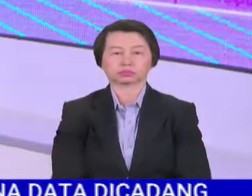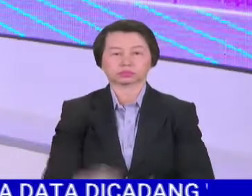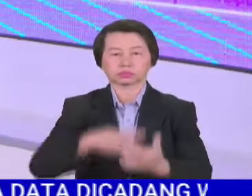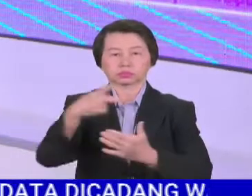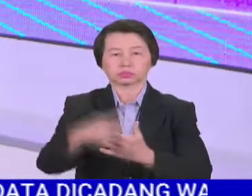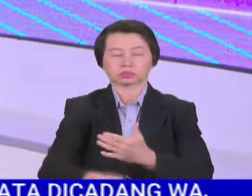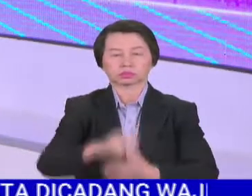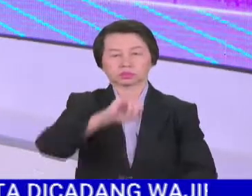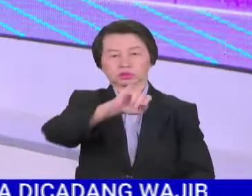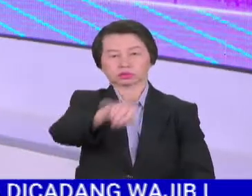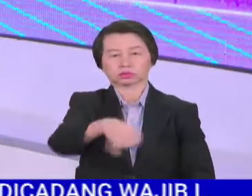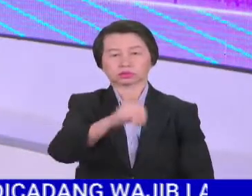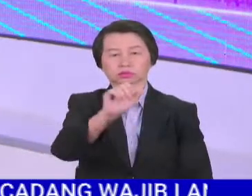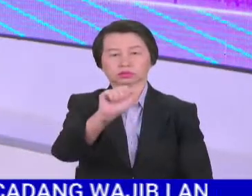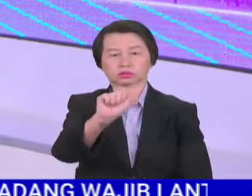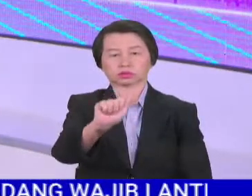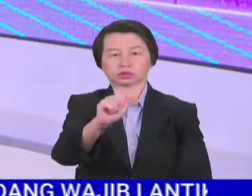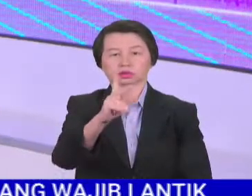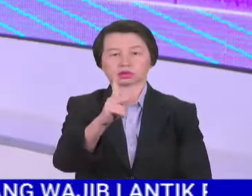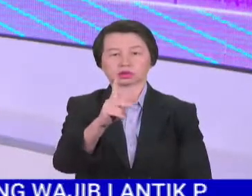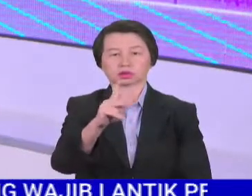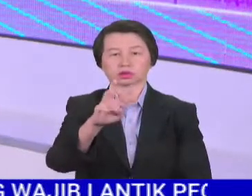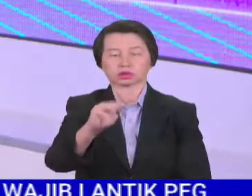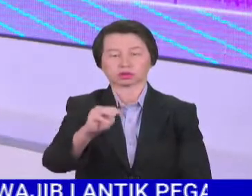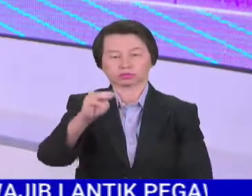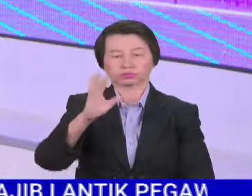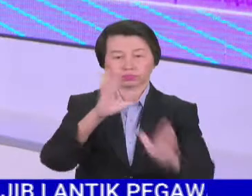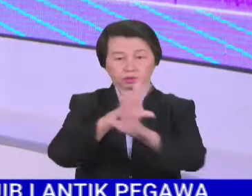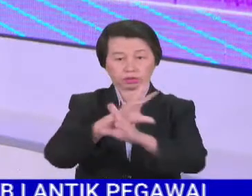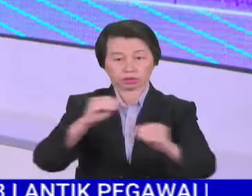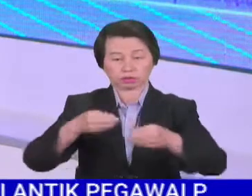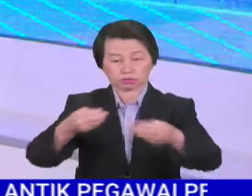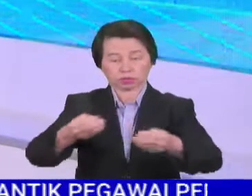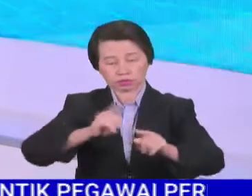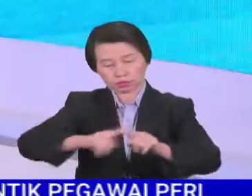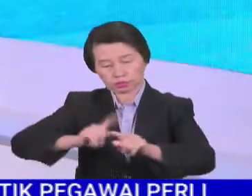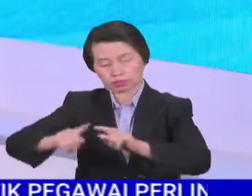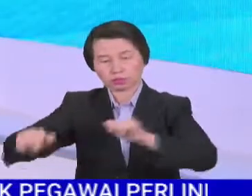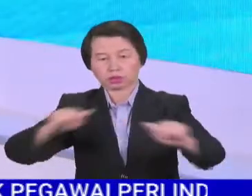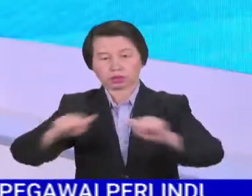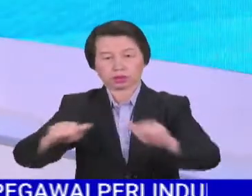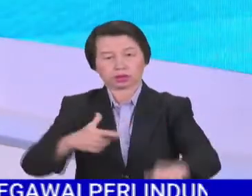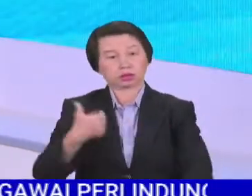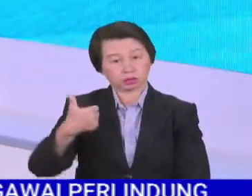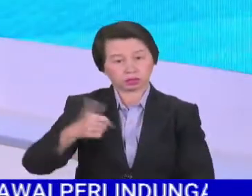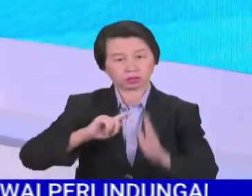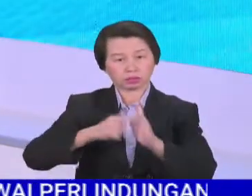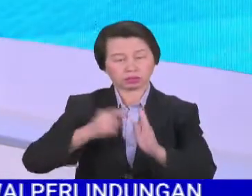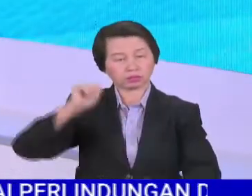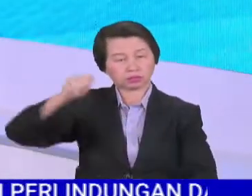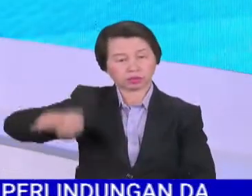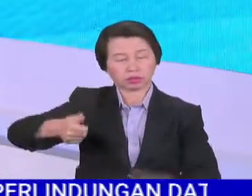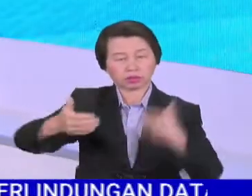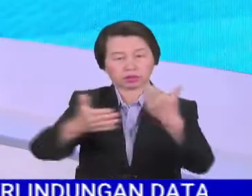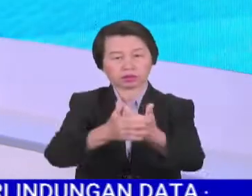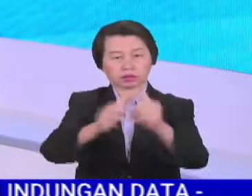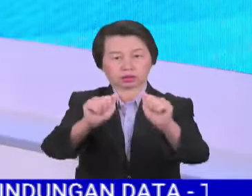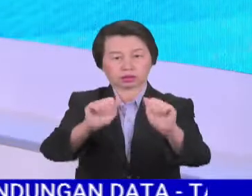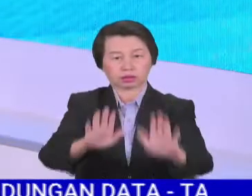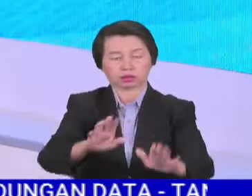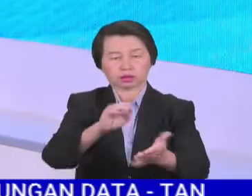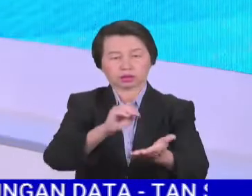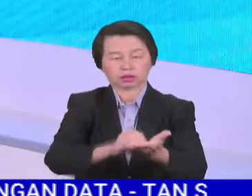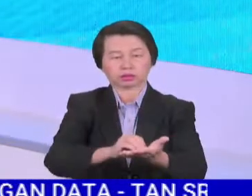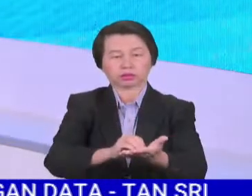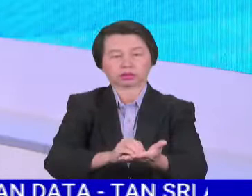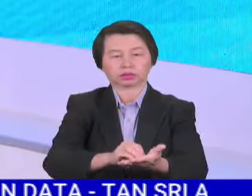Program Jelajah Aspirasi Keluarga Malaysia JAKM Sarawak menawarkan pelbagai aktiviti menarik bermula esok hingga ahad ini di